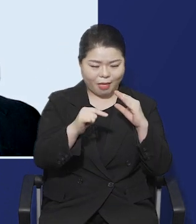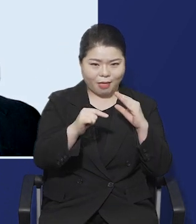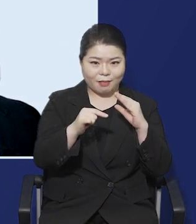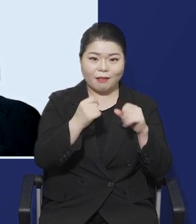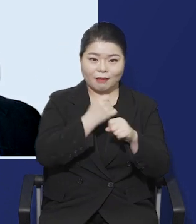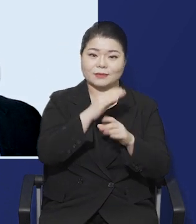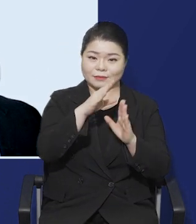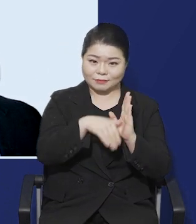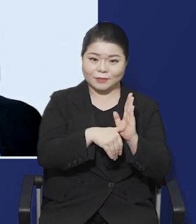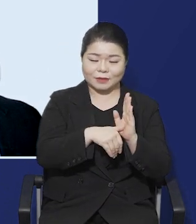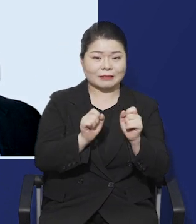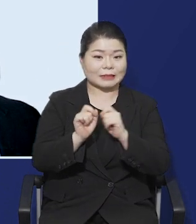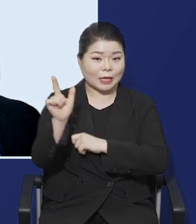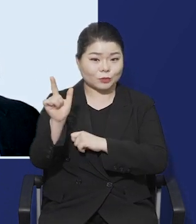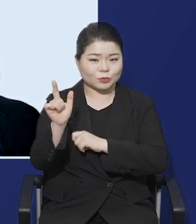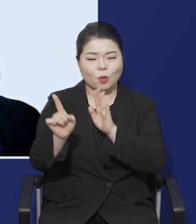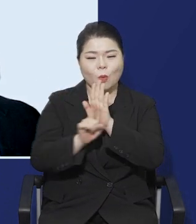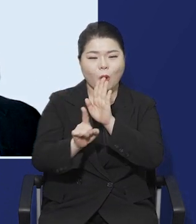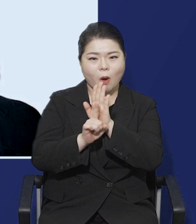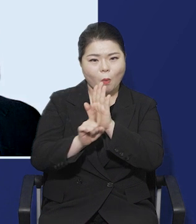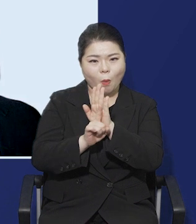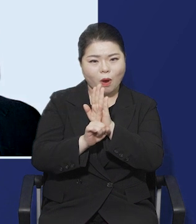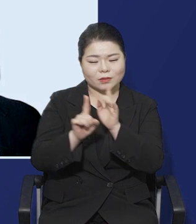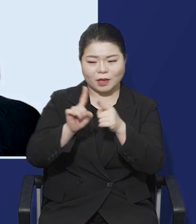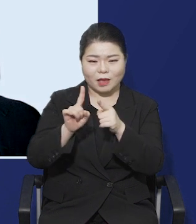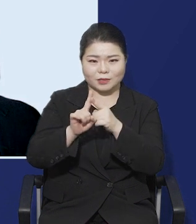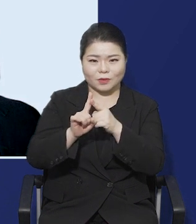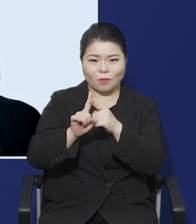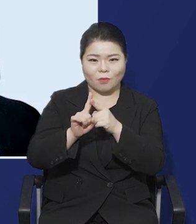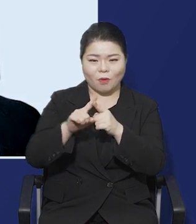이메일의 경우에는 대부분 어떤 광고성이나 이런 것들은